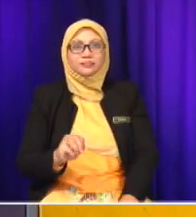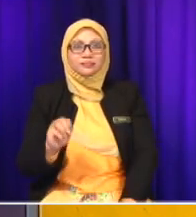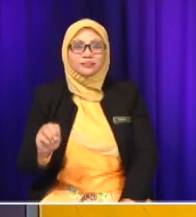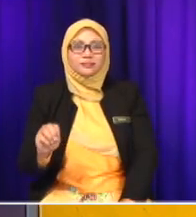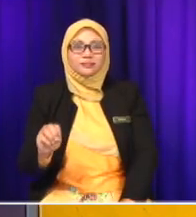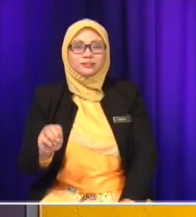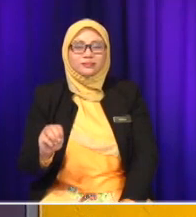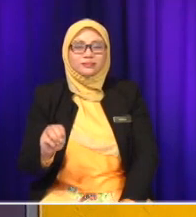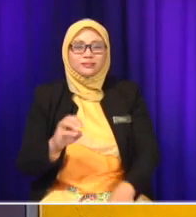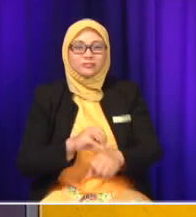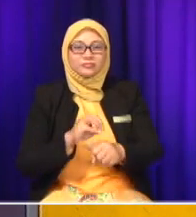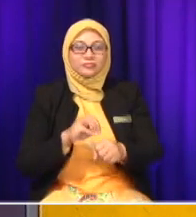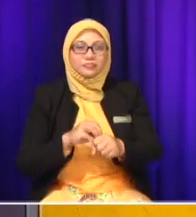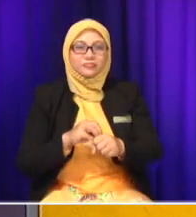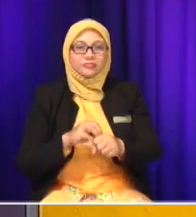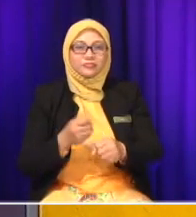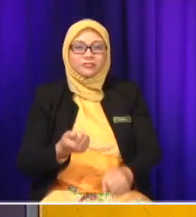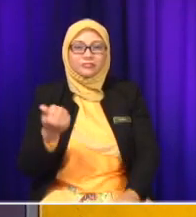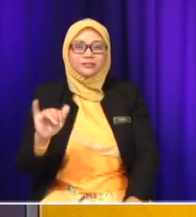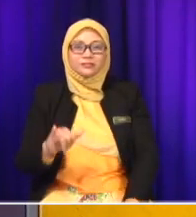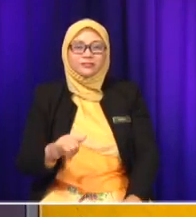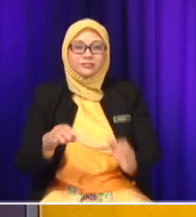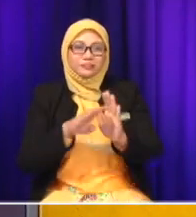iitu alatalat yang